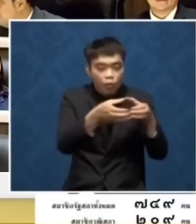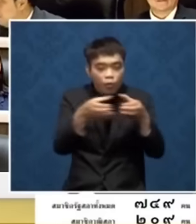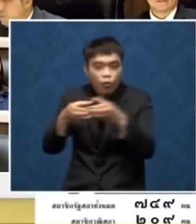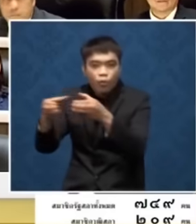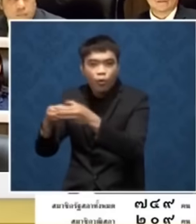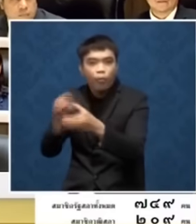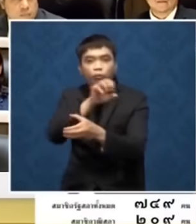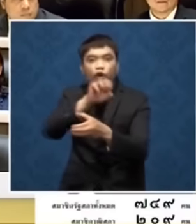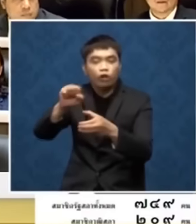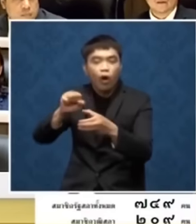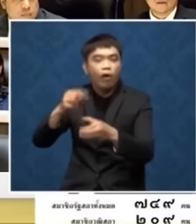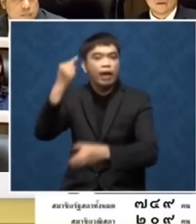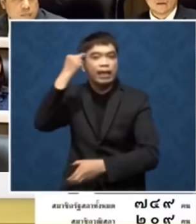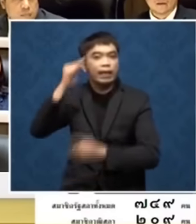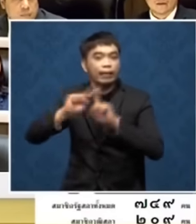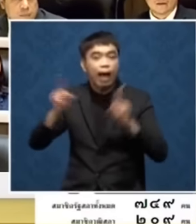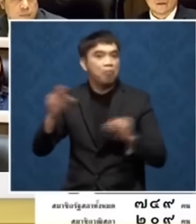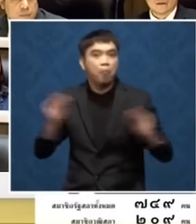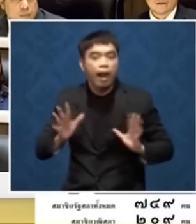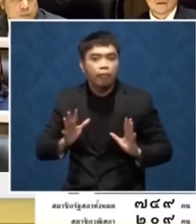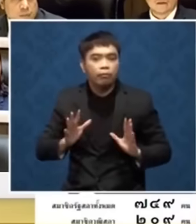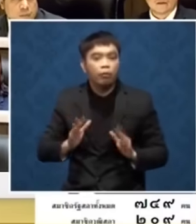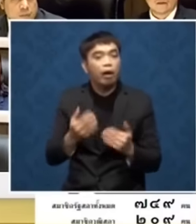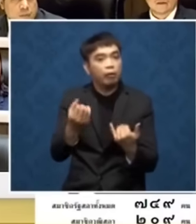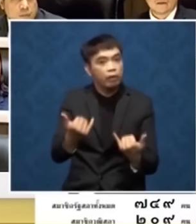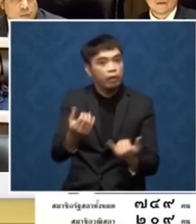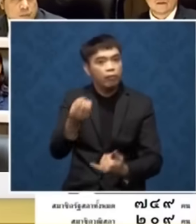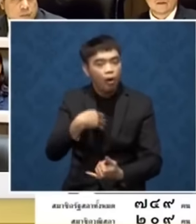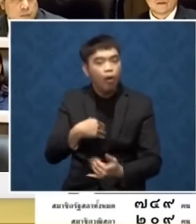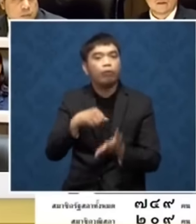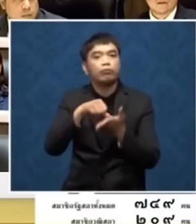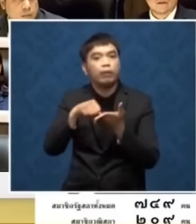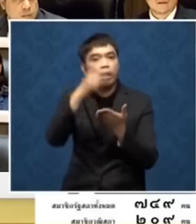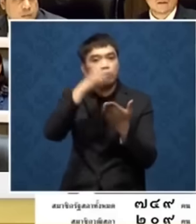ยแล้ววันนี้ท่านจะบอกว่าจะเปลี่ยนแปลงประเทศเหรอครับ